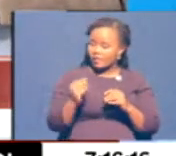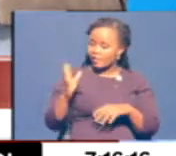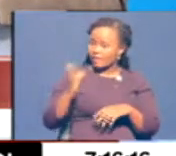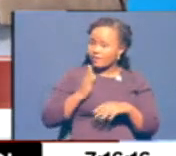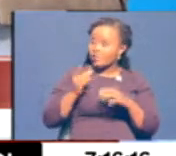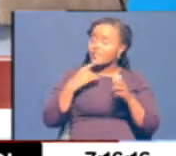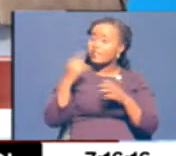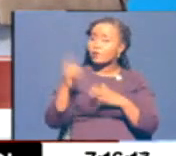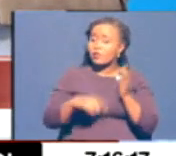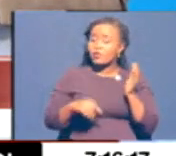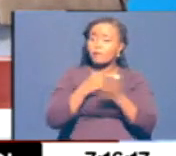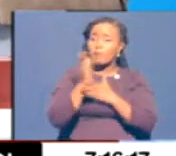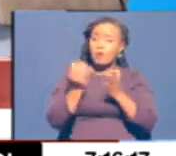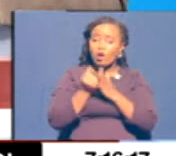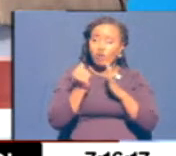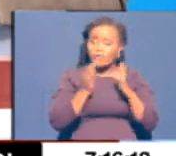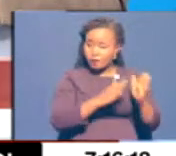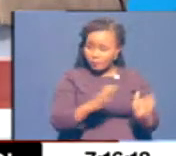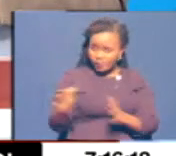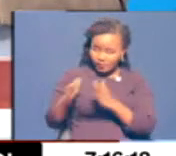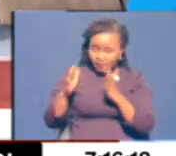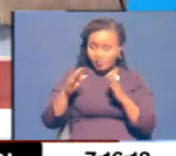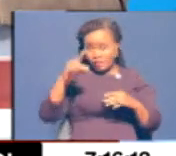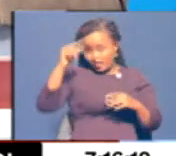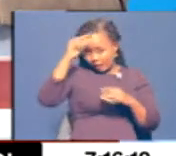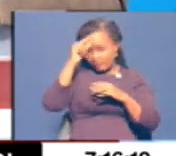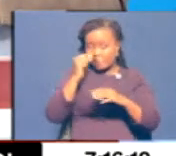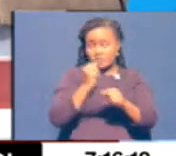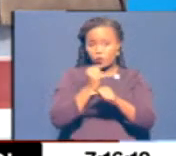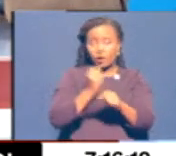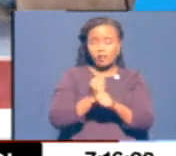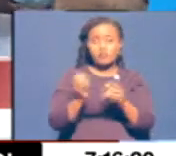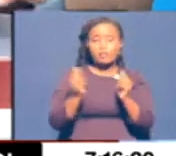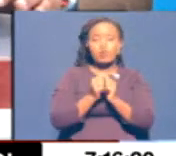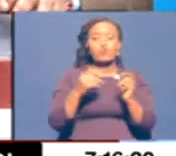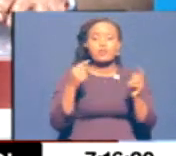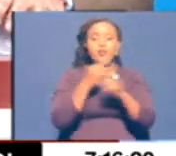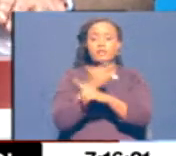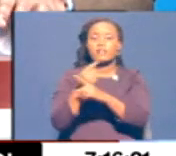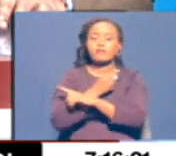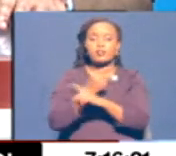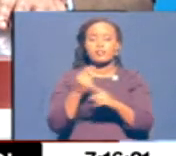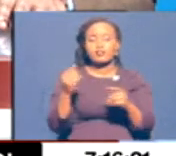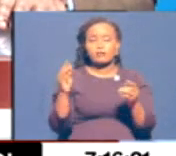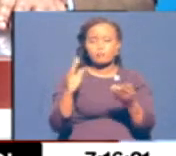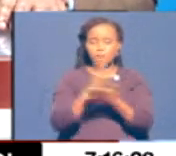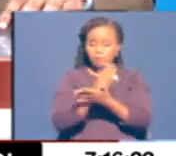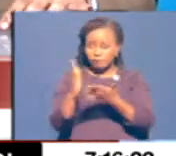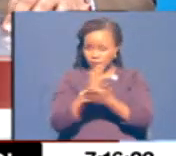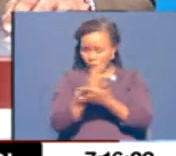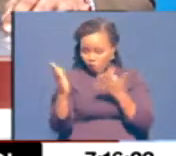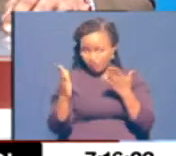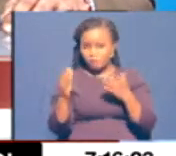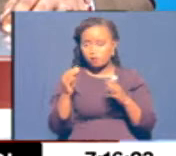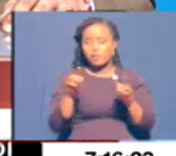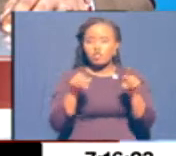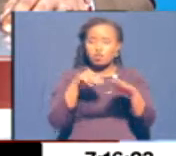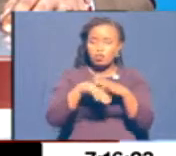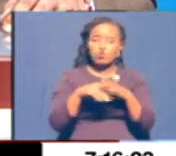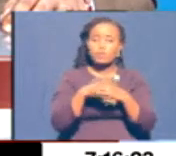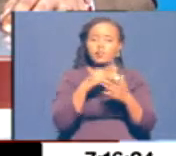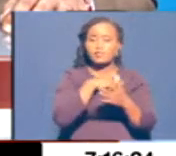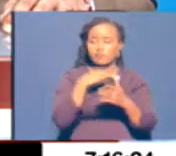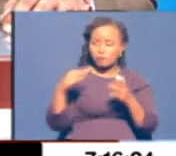kiusalama zilizowekwa, serikali inafanya kazi kwa pamoja na mashirika ya kidini na wadau wa sekta mbalimbali za kiuchumi katika juhudi